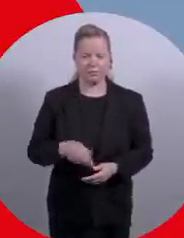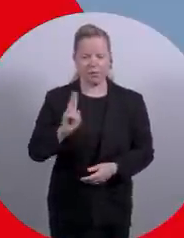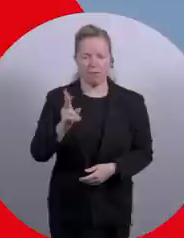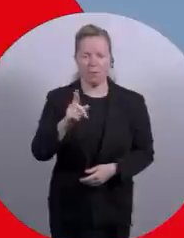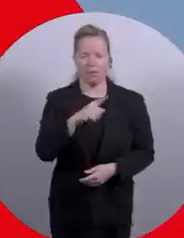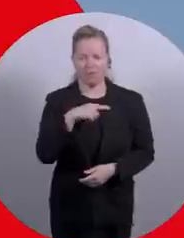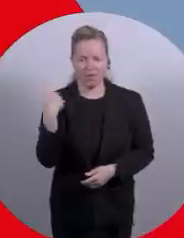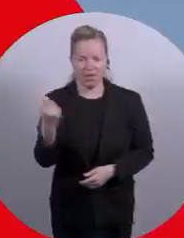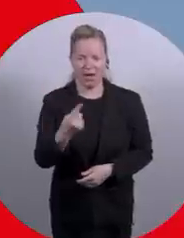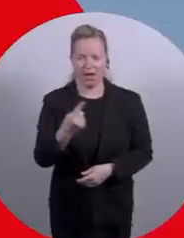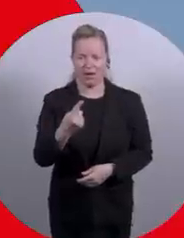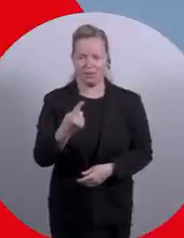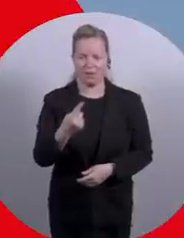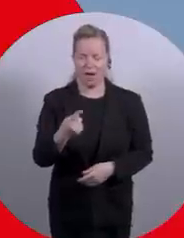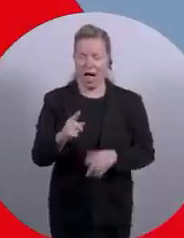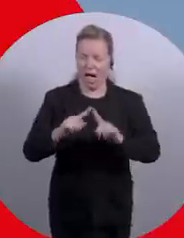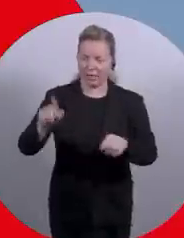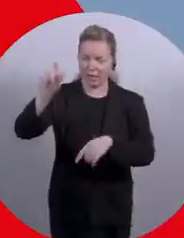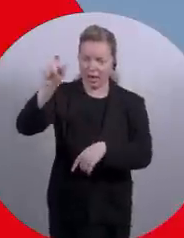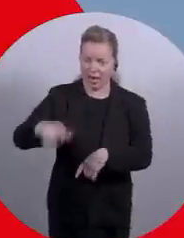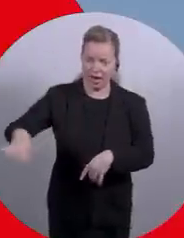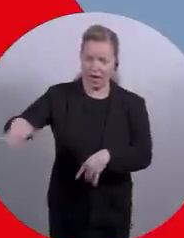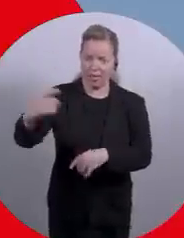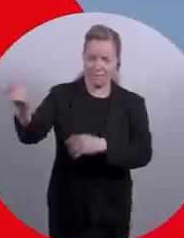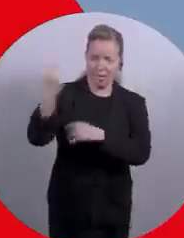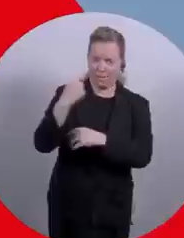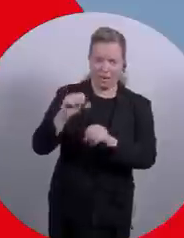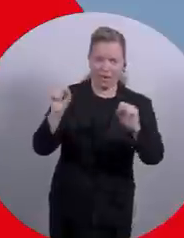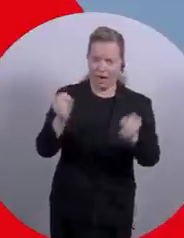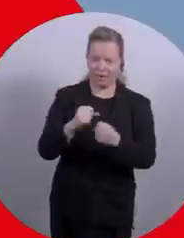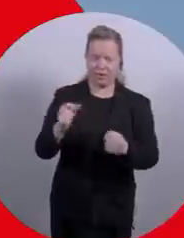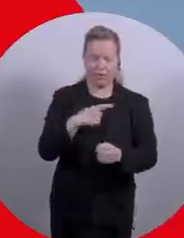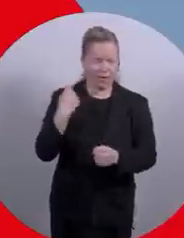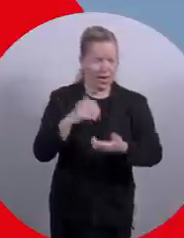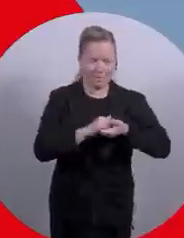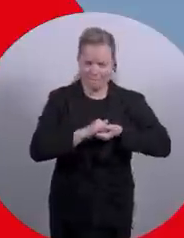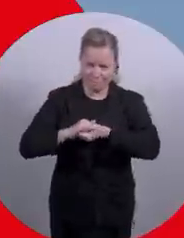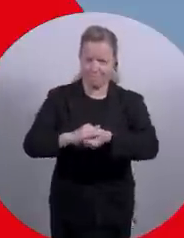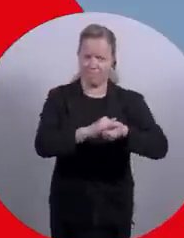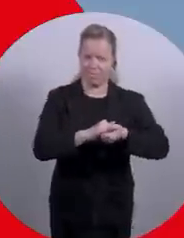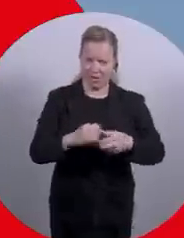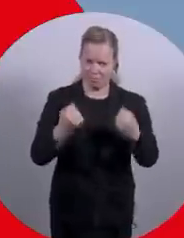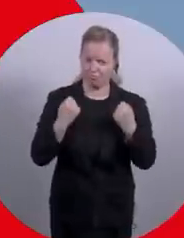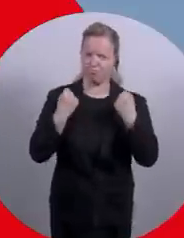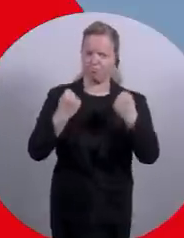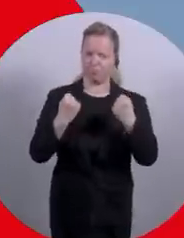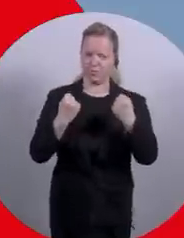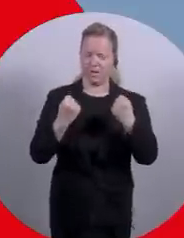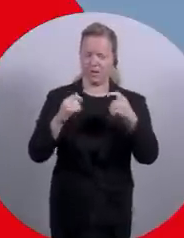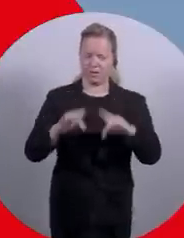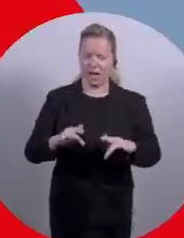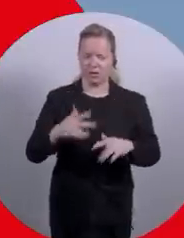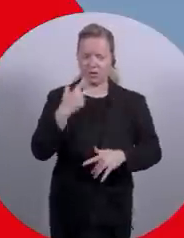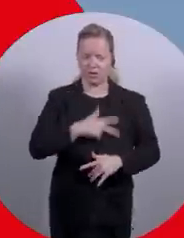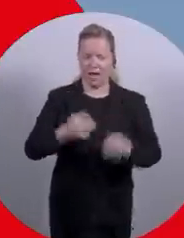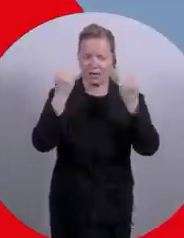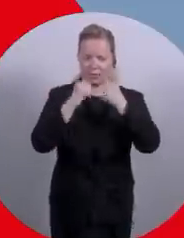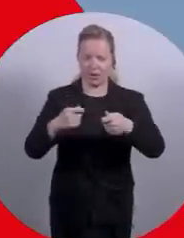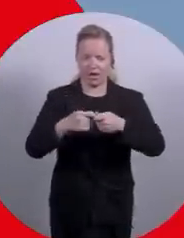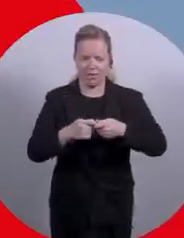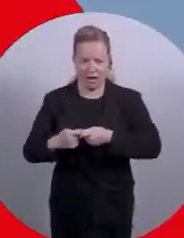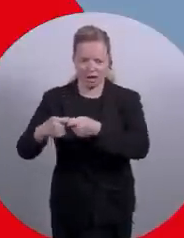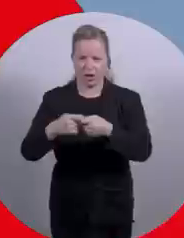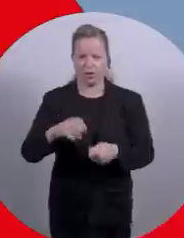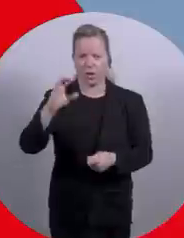unschlagbar wenn wir zusammenhalten wir als sozialdemokratische Gewerkschafterinnen und Gewerkschaft im